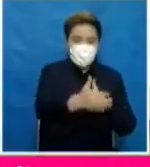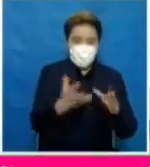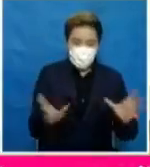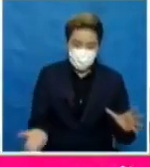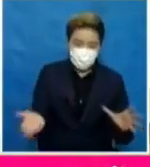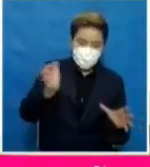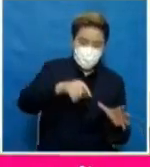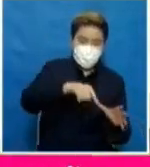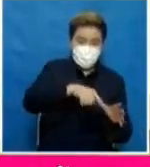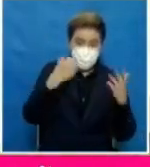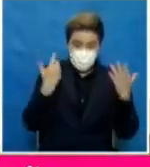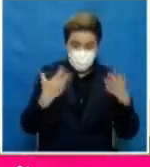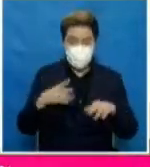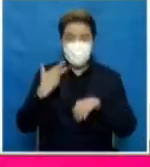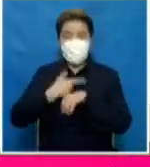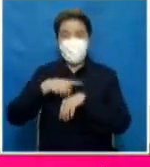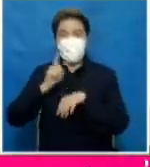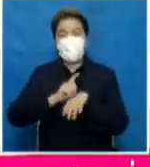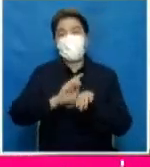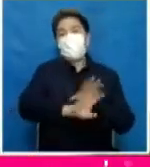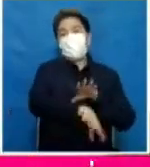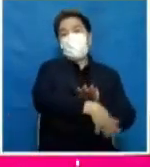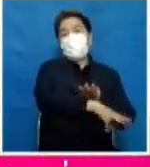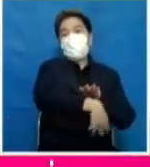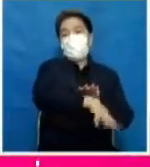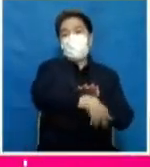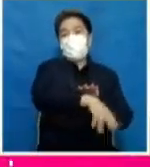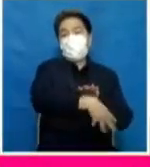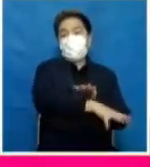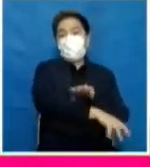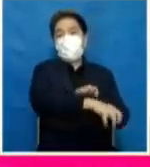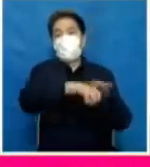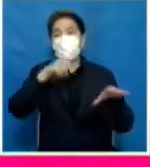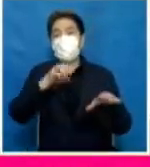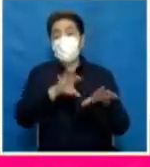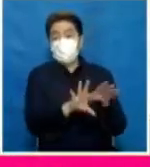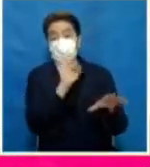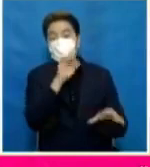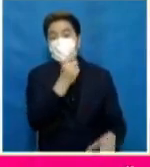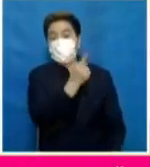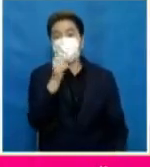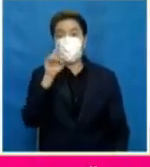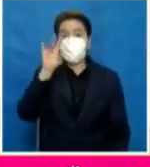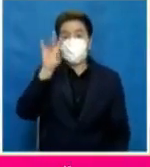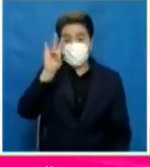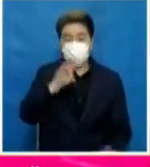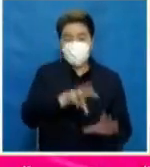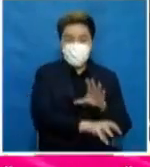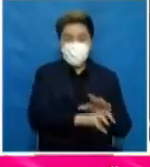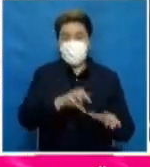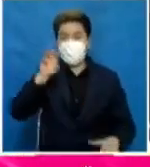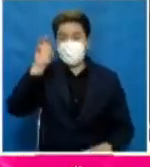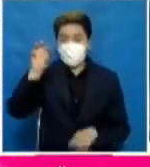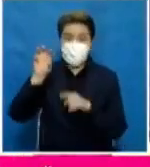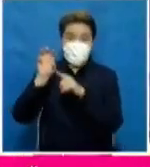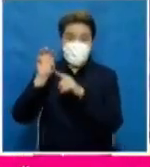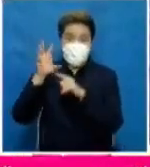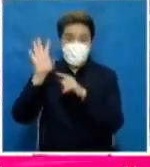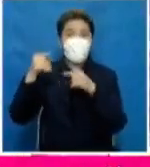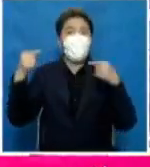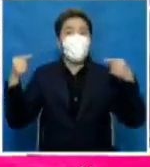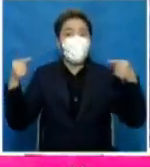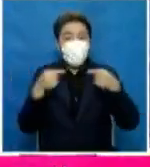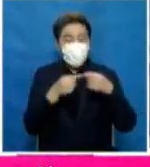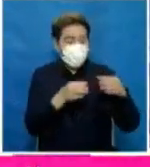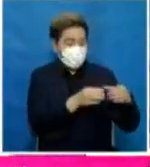ล่องจากนั้นประธานกรรมการจะสุ่มจับลูกบอลพลาสติกขึ้นมาจำนวน7ลูก เพื่อสุ่มเลือกกล่องลูกบอลยางจากจำนวน10ก